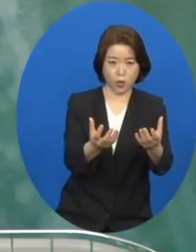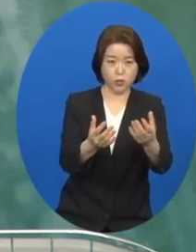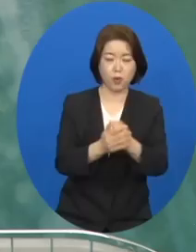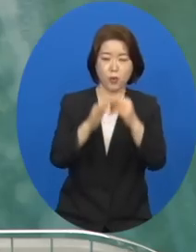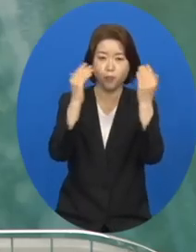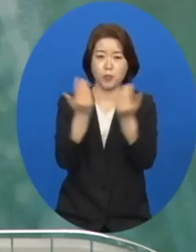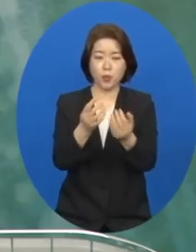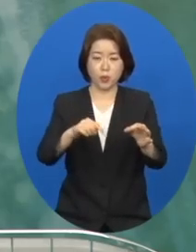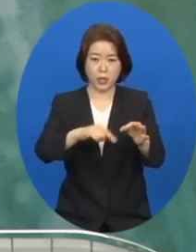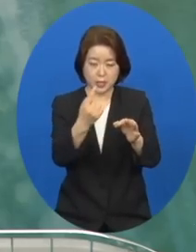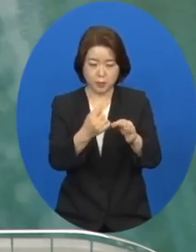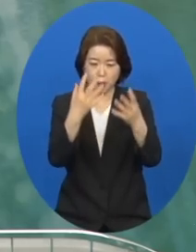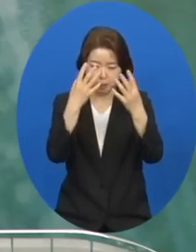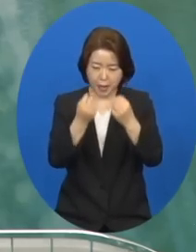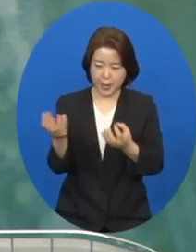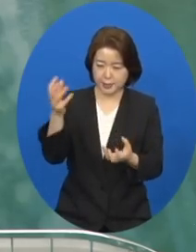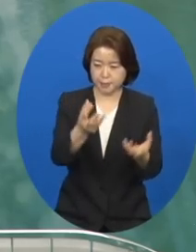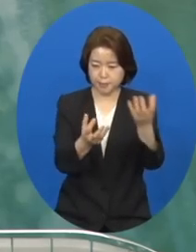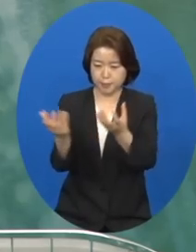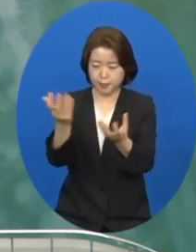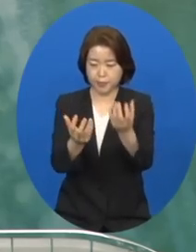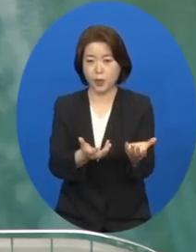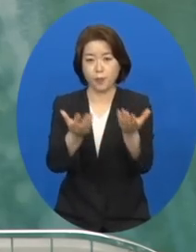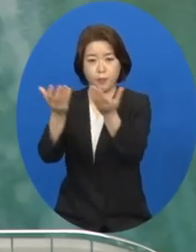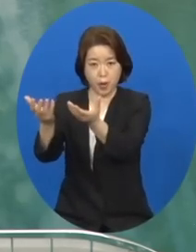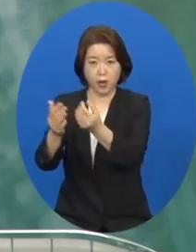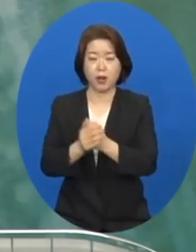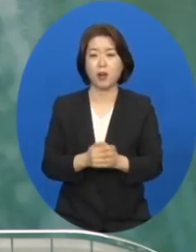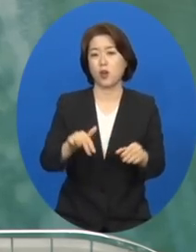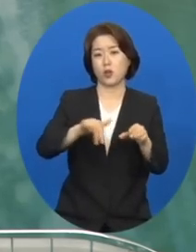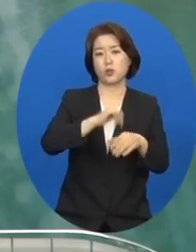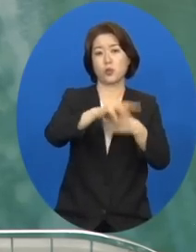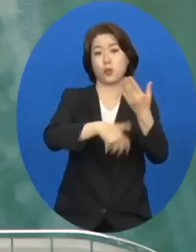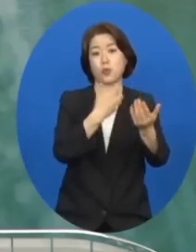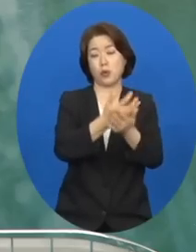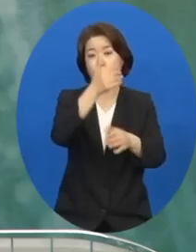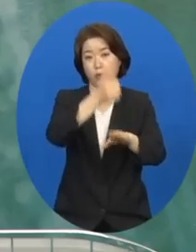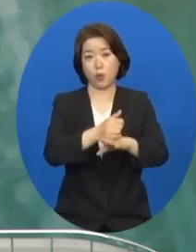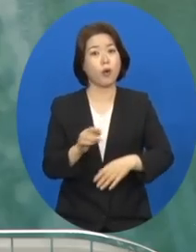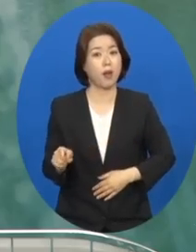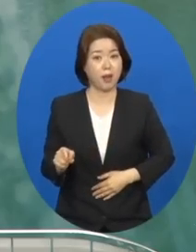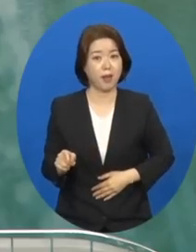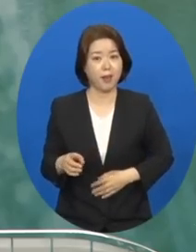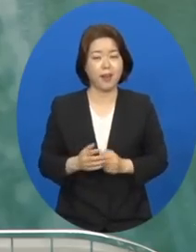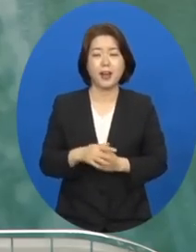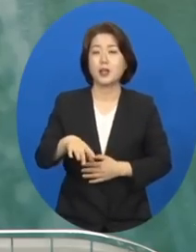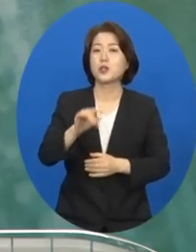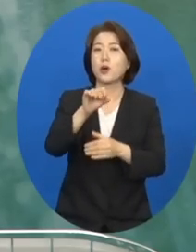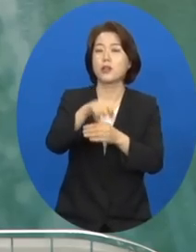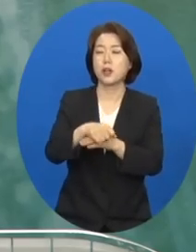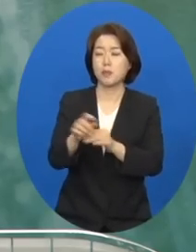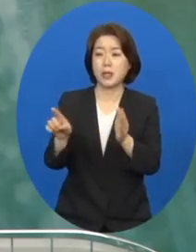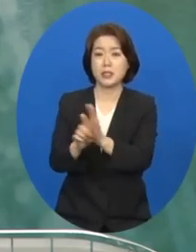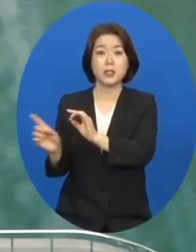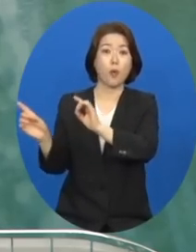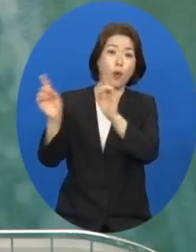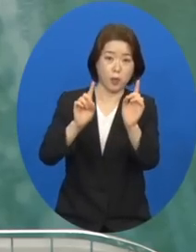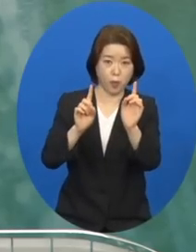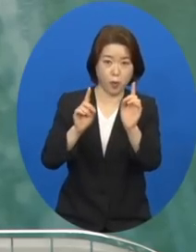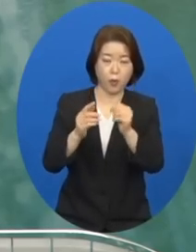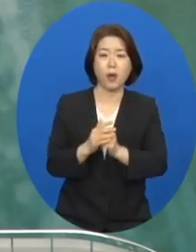많이 가져왔으며 종교 기에게 결과가 뭐냐면 첫 열매의 신앙의 회복이 됨으로써